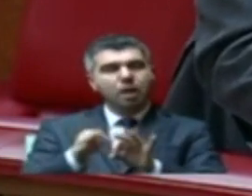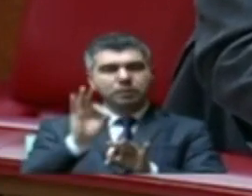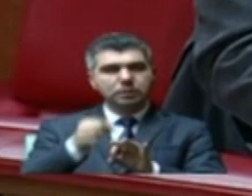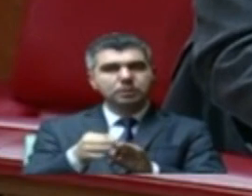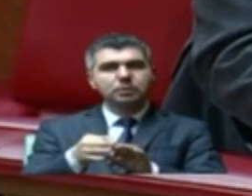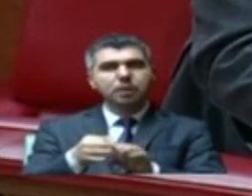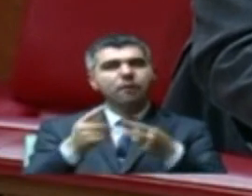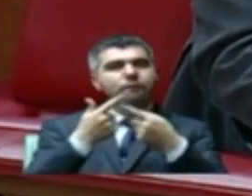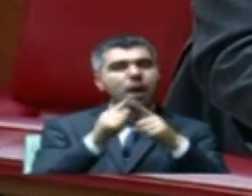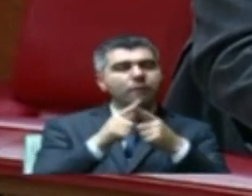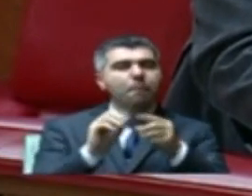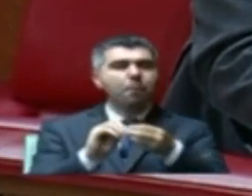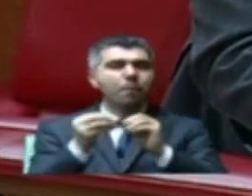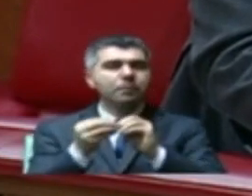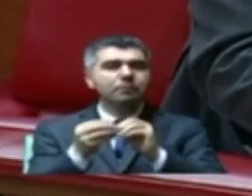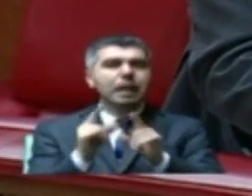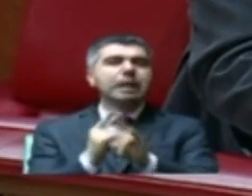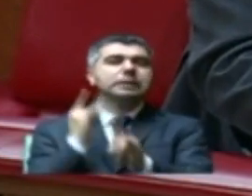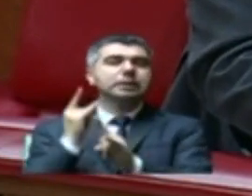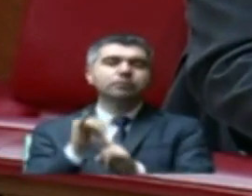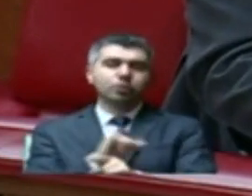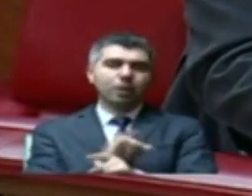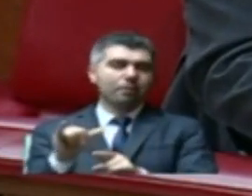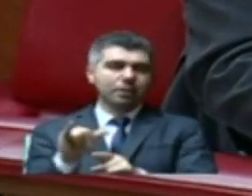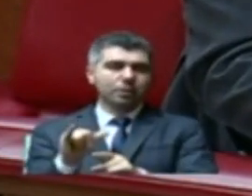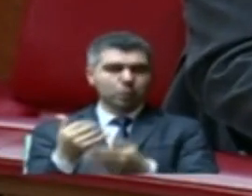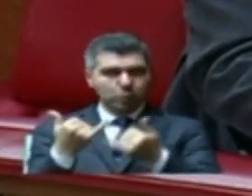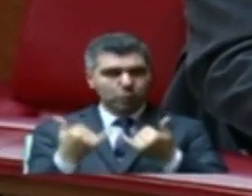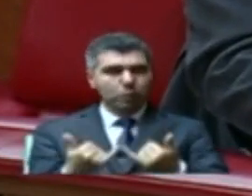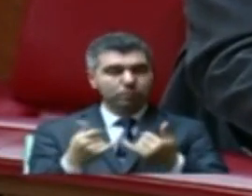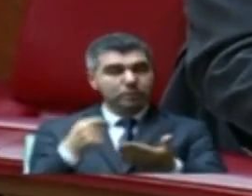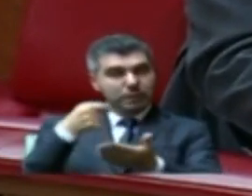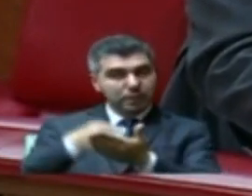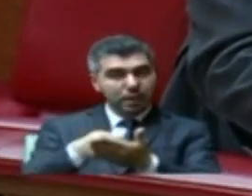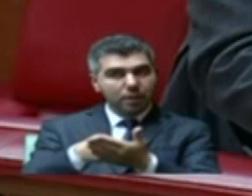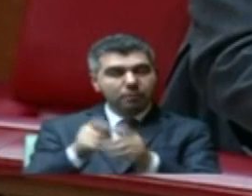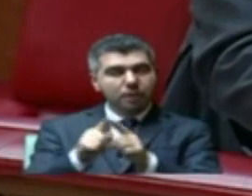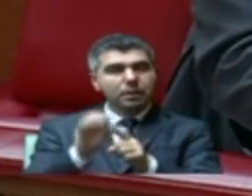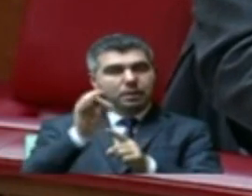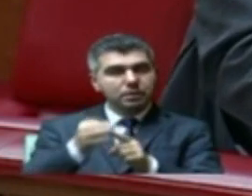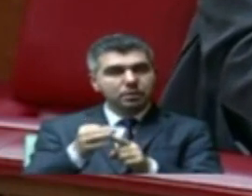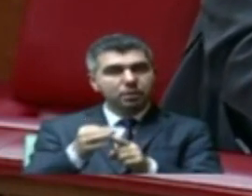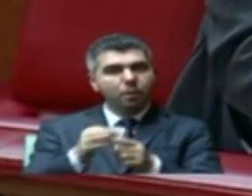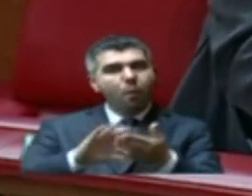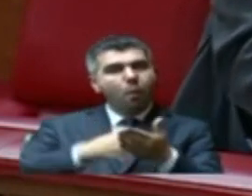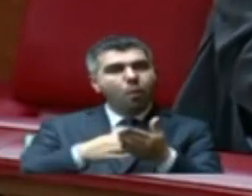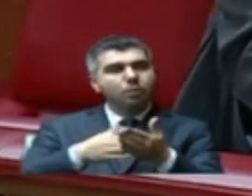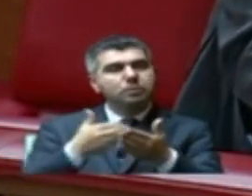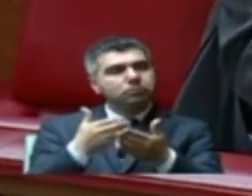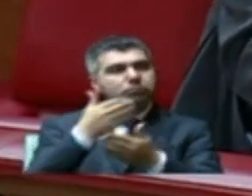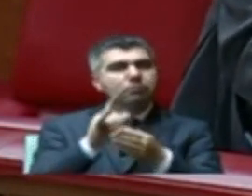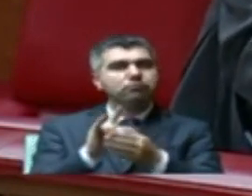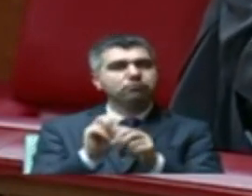وحل كثيرا من المشاكل. بعد الأداء يتم الإفراج حالا عن المكره ويسمح